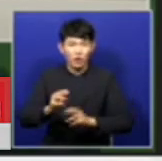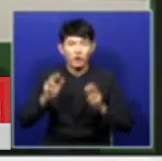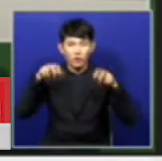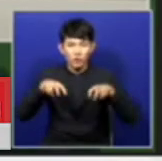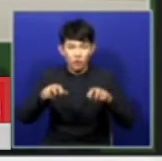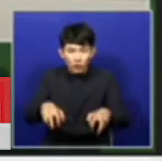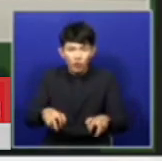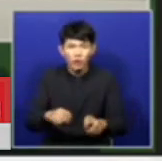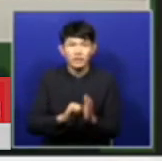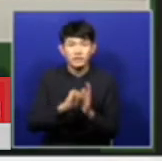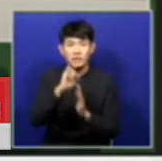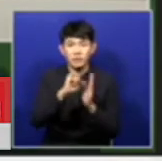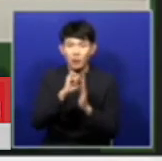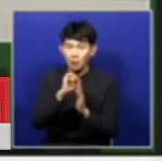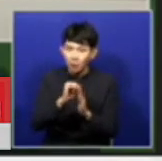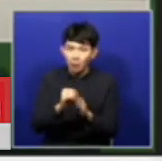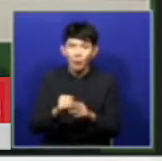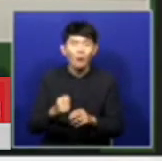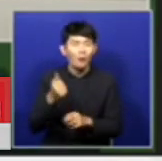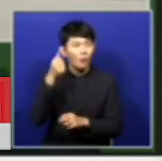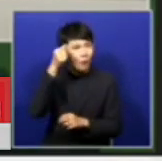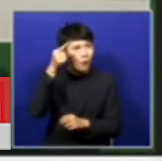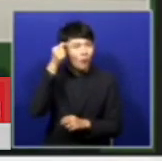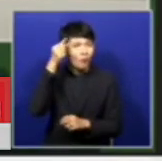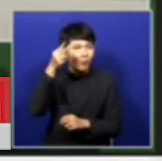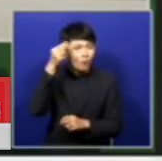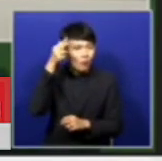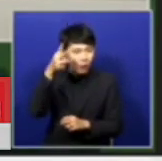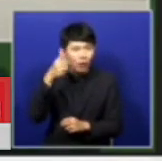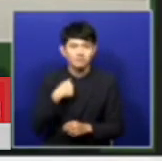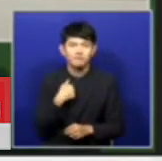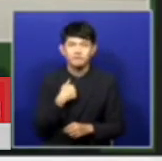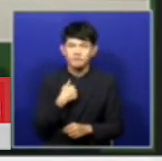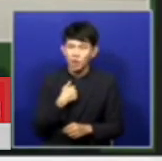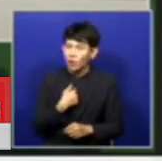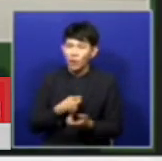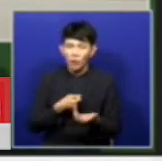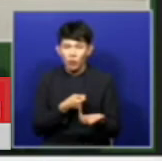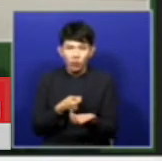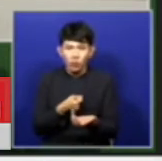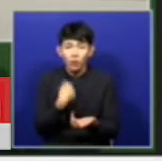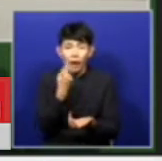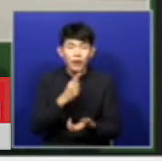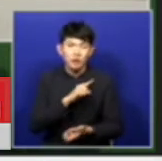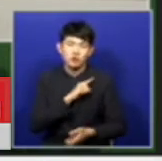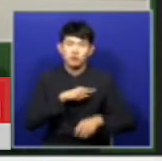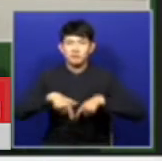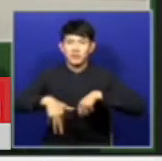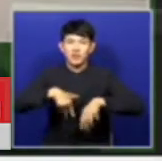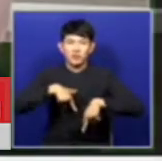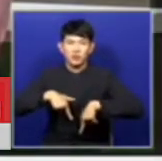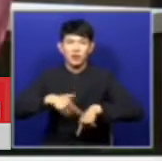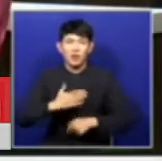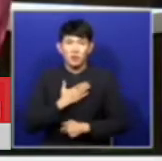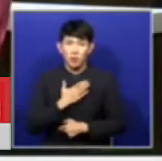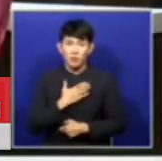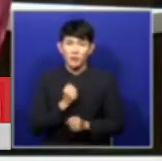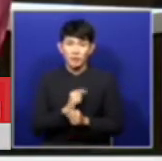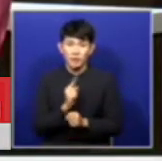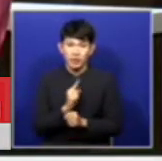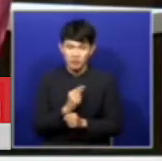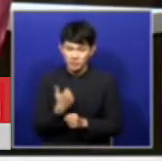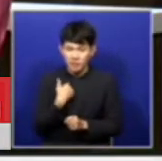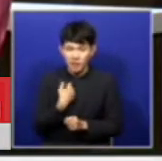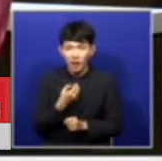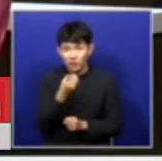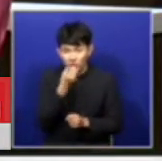ายวันไม่สามารถดับได้พี่น้องประชาชนร่วมแรงร่วมใจครับเข้าไปช่วยกันดับนะครับผมเองก็ได้แต่ส่งกำลังบำรุงบางครั้งส่งอา